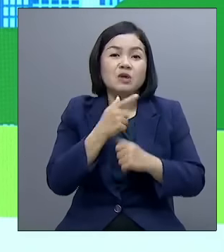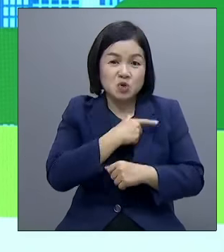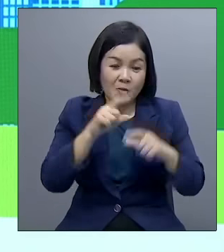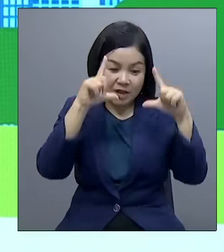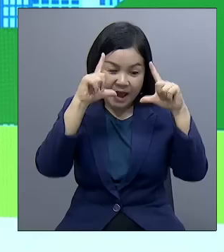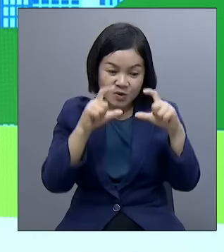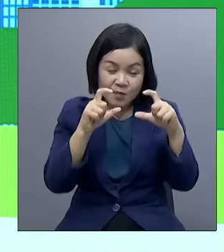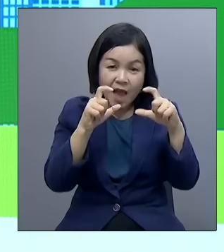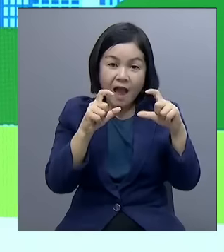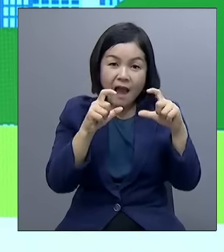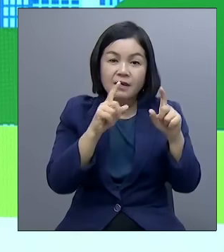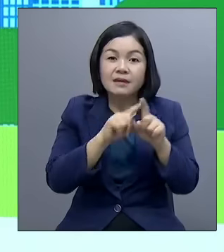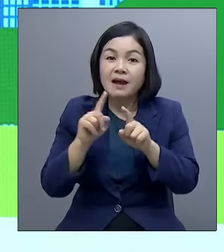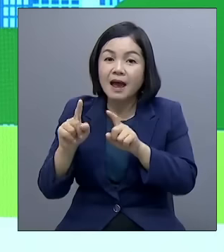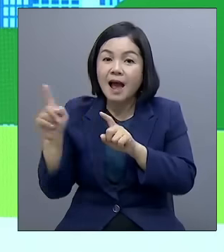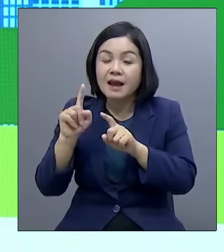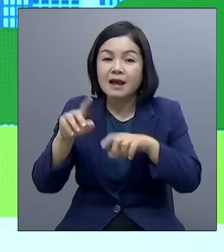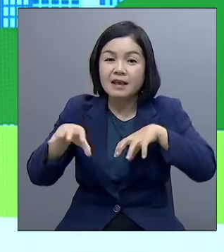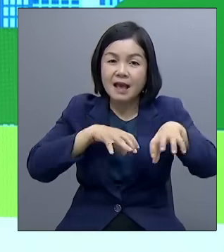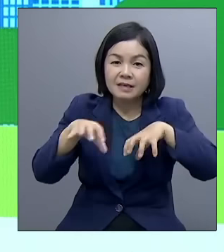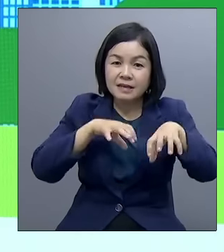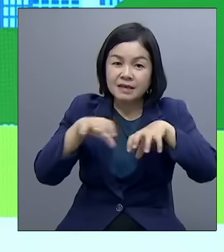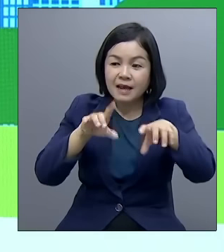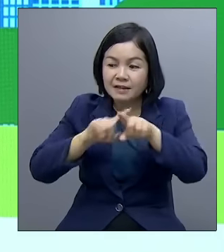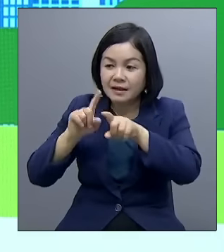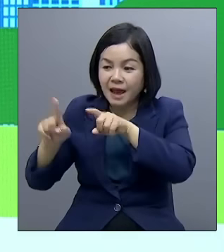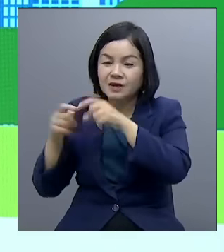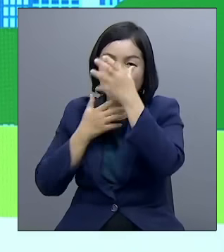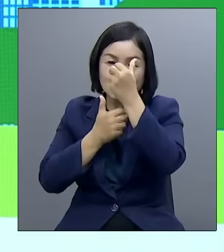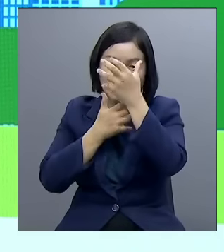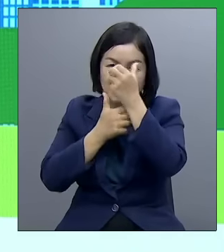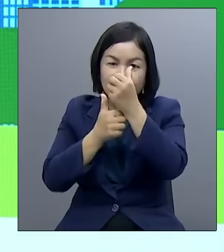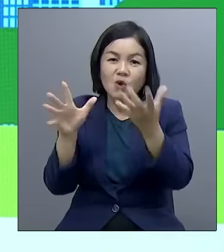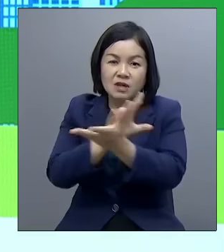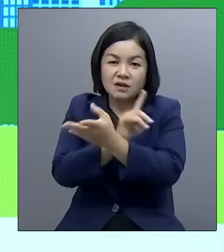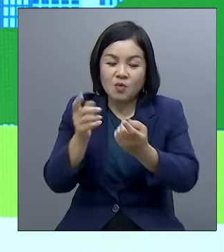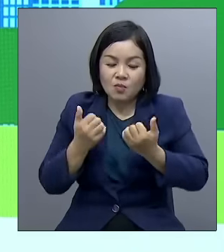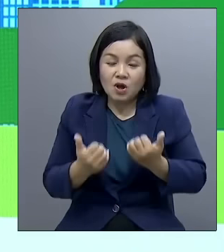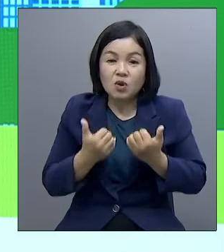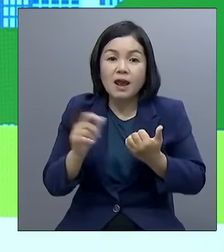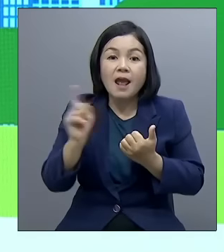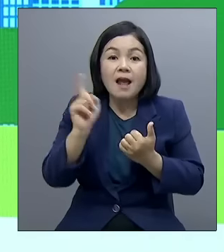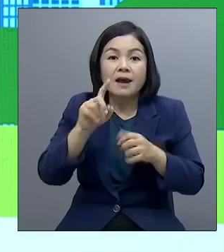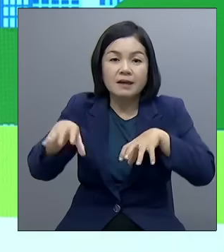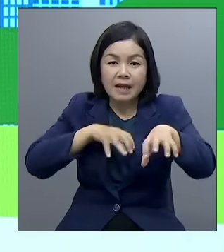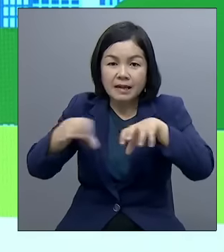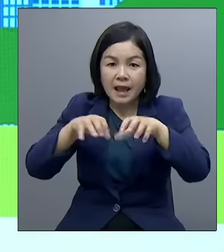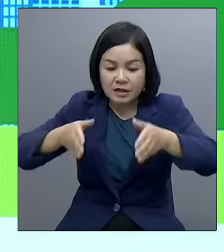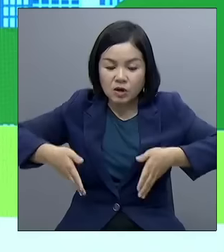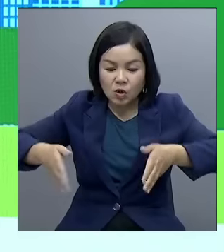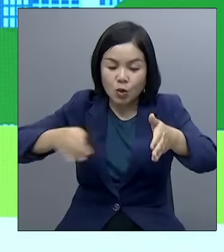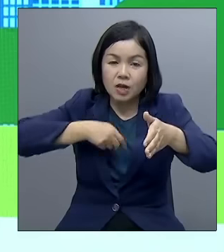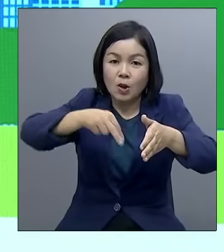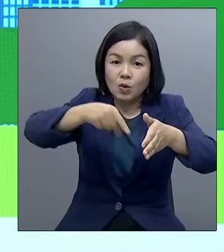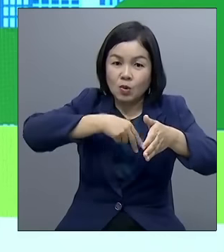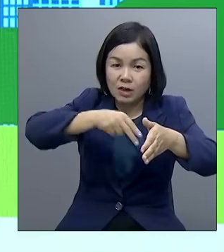ำคัญไม่ได้มีเพียงแค่การปรับปรุงฝาท่อเท่านั้นที่กำลังเป็นที่สนใจณเวลานี้แต่นั่นคือการปรับปรุงพื้นที่ทางเท้าของถนนทั้ง